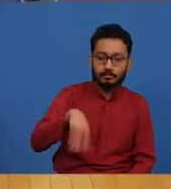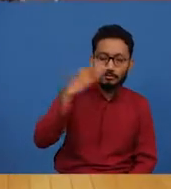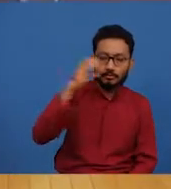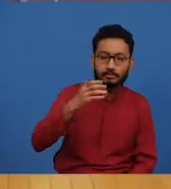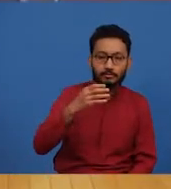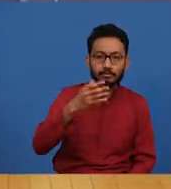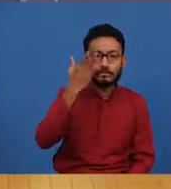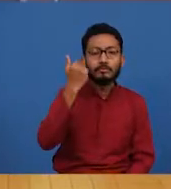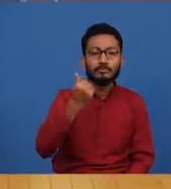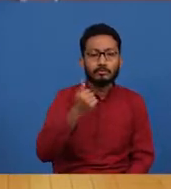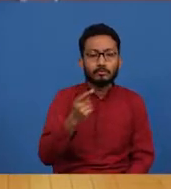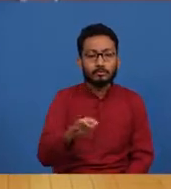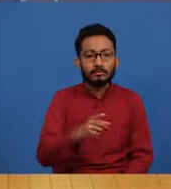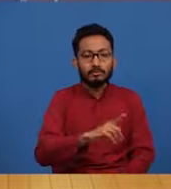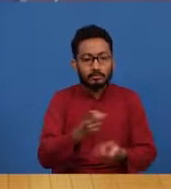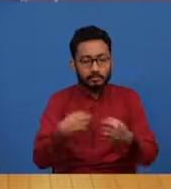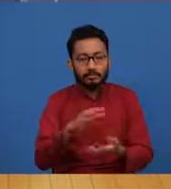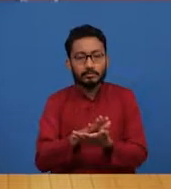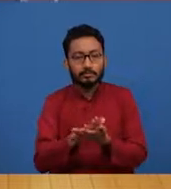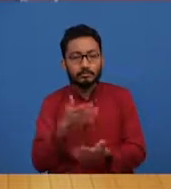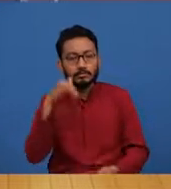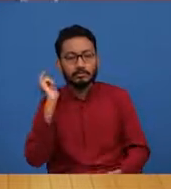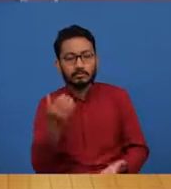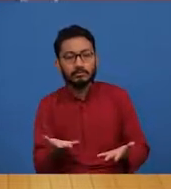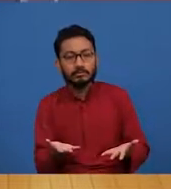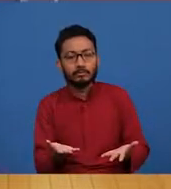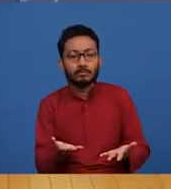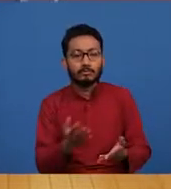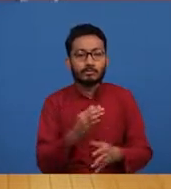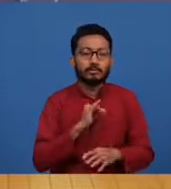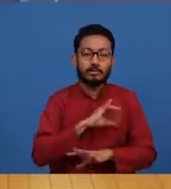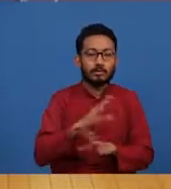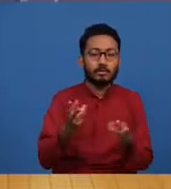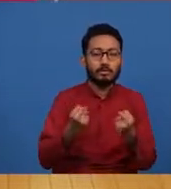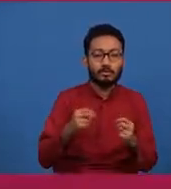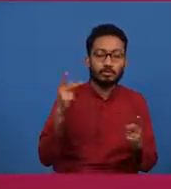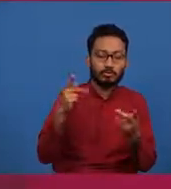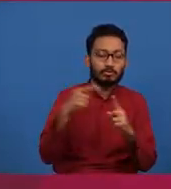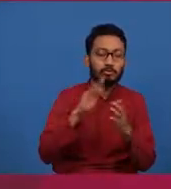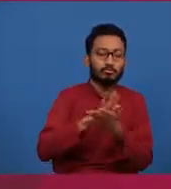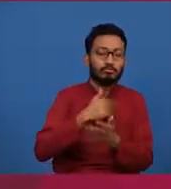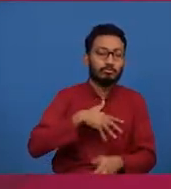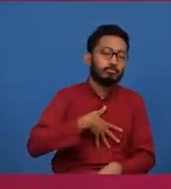Mengapakah kamu tidak ke sekolah semalam? Saya tidak hadir ke sekolah sebab sakit.